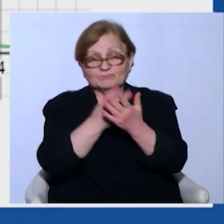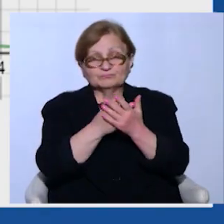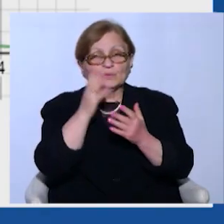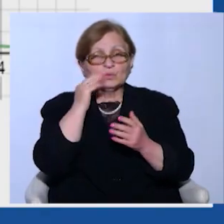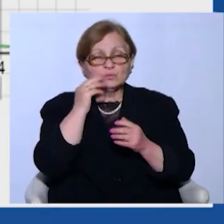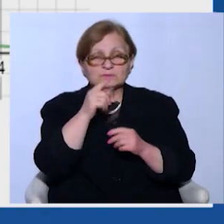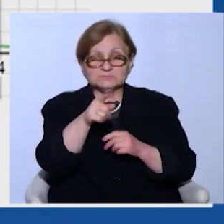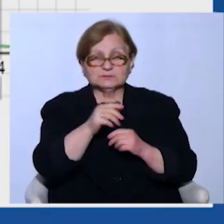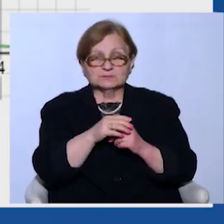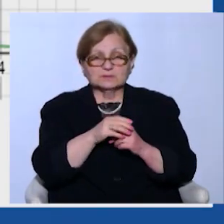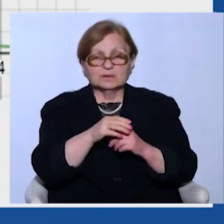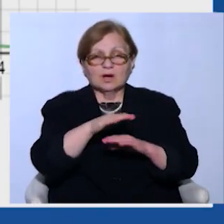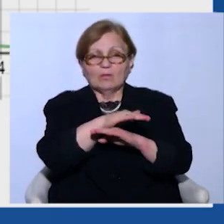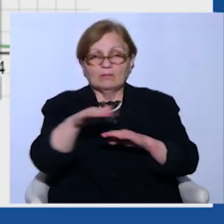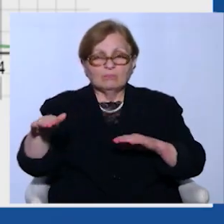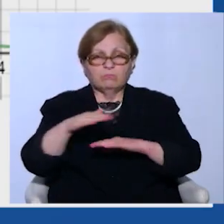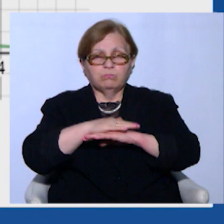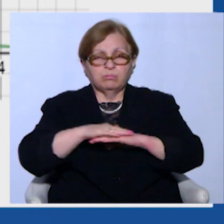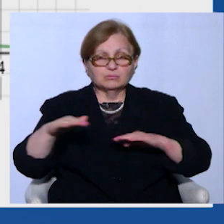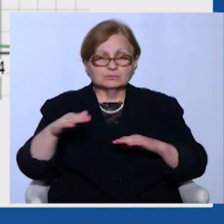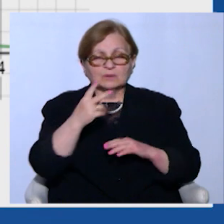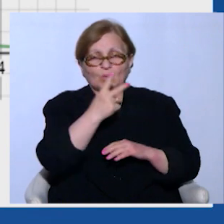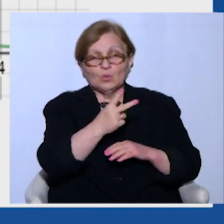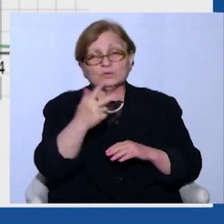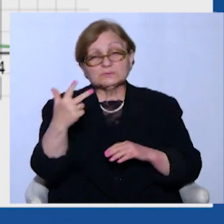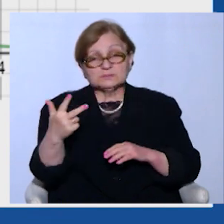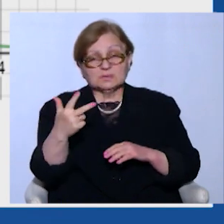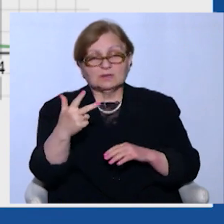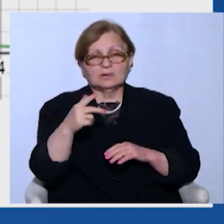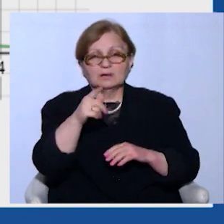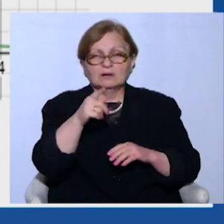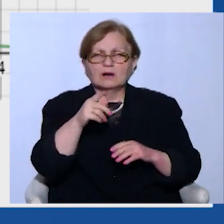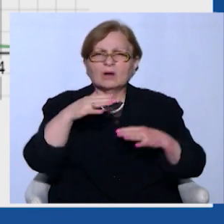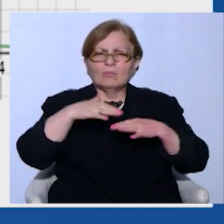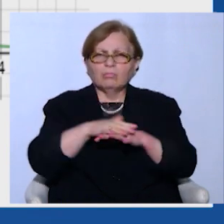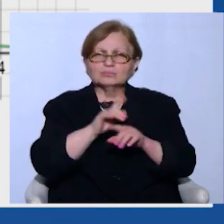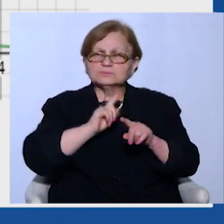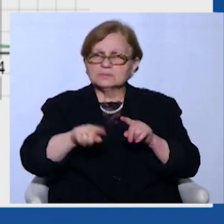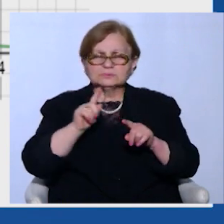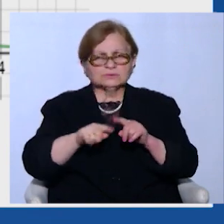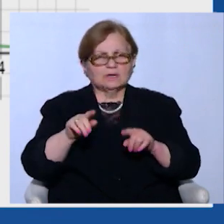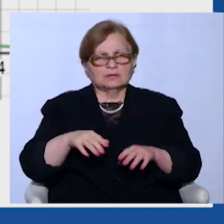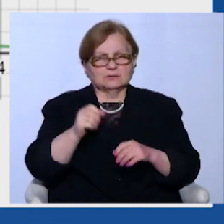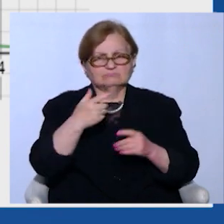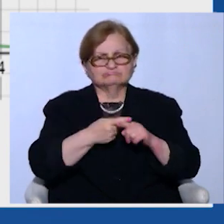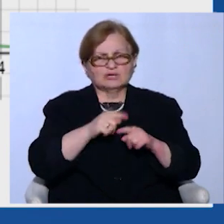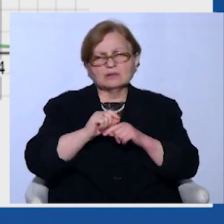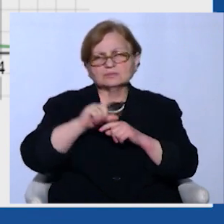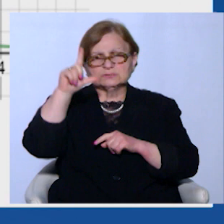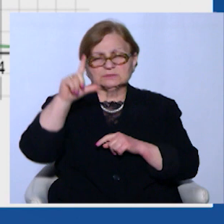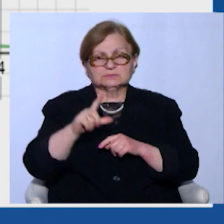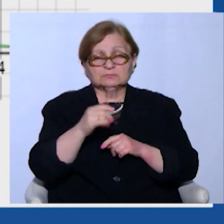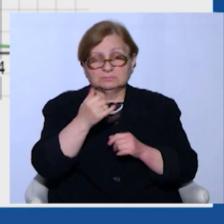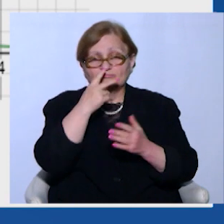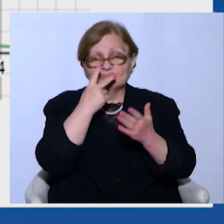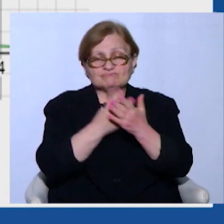როდესაც ფუძე არის 2 ან 3, ფუნქცია საკმაოდ სწრაფად იზრდება, ვაჩვენებთ კიდევაც რამდენად სწრაფად. დღეს